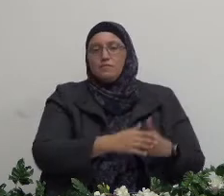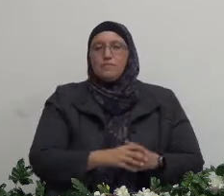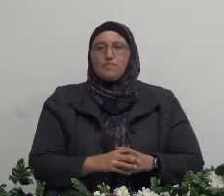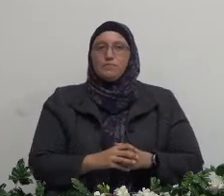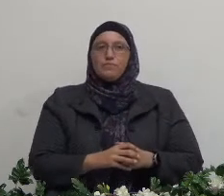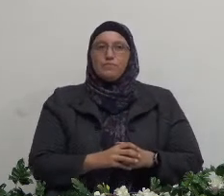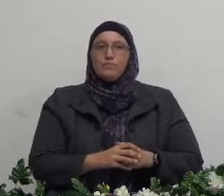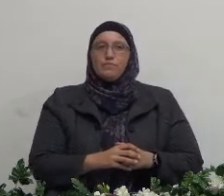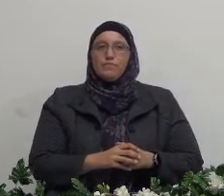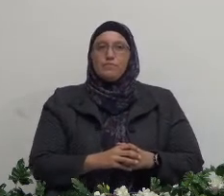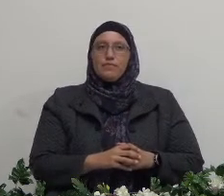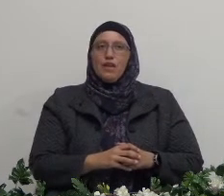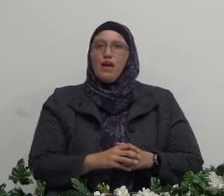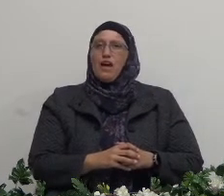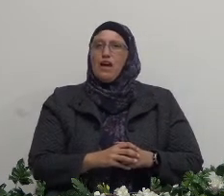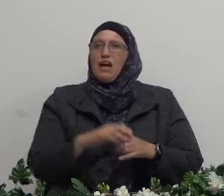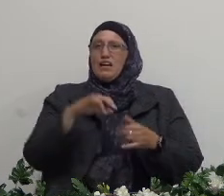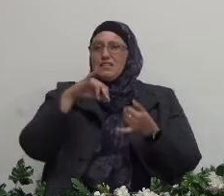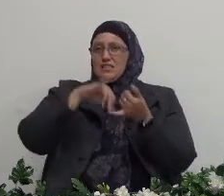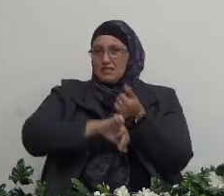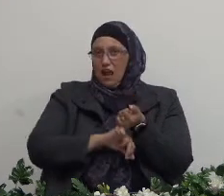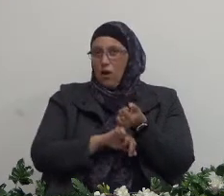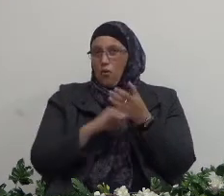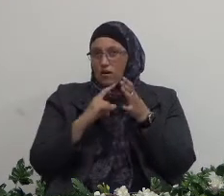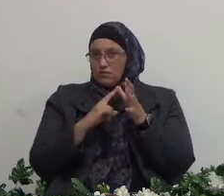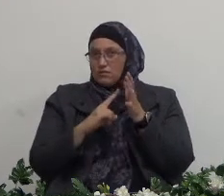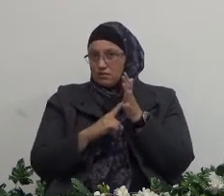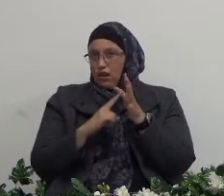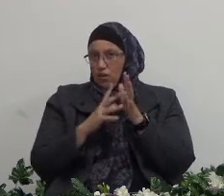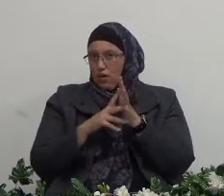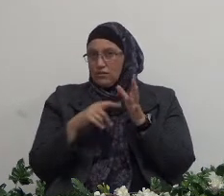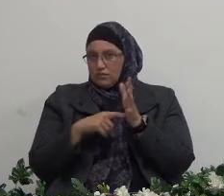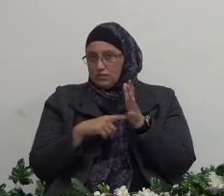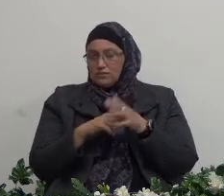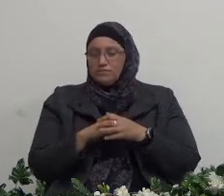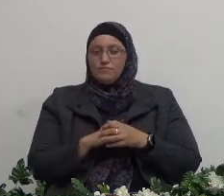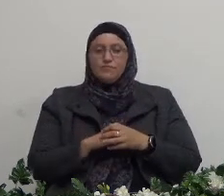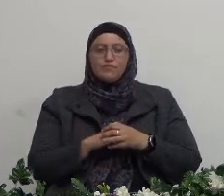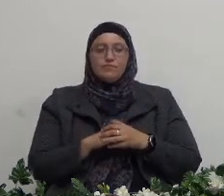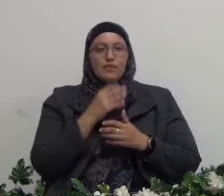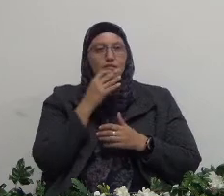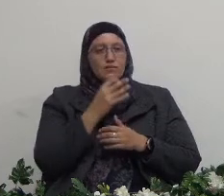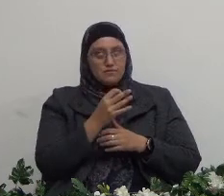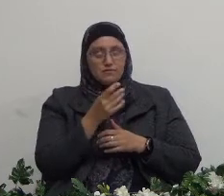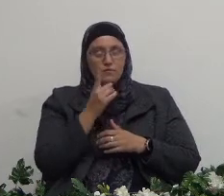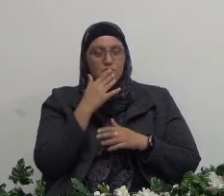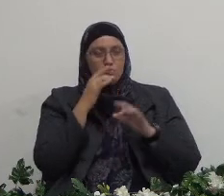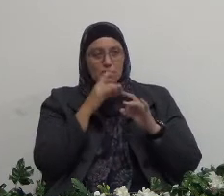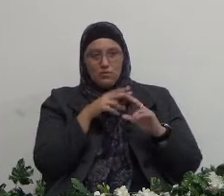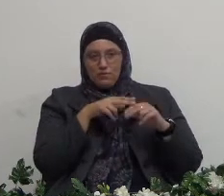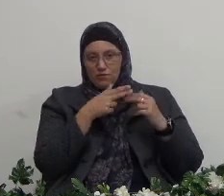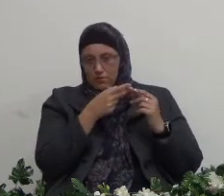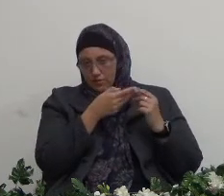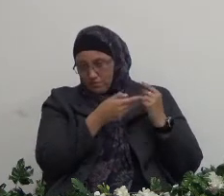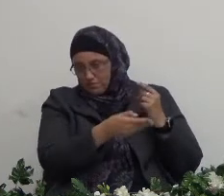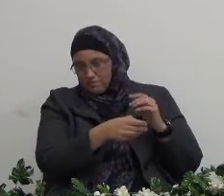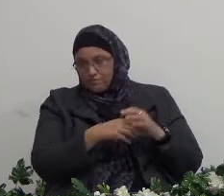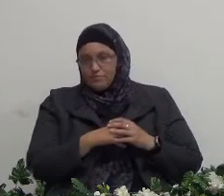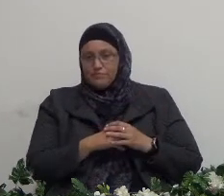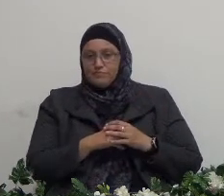على محمد وآل محمد وعجل فرجهم والعن عدوهم إلى قيام يوم